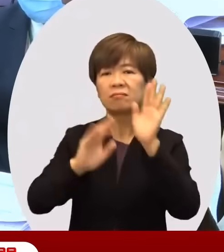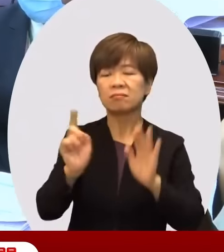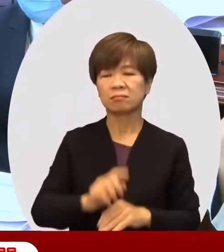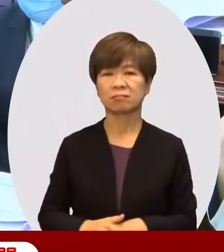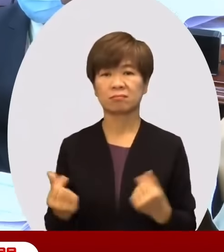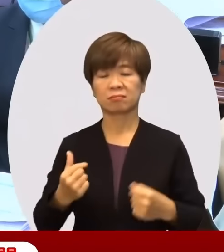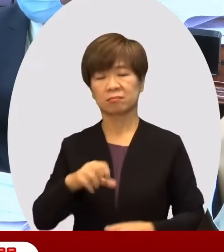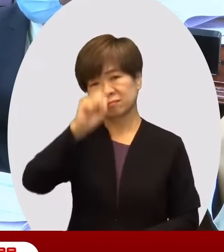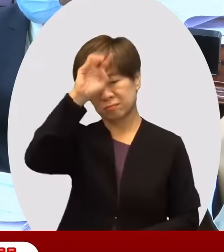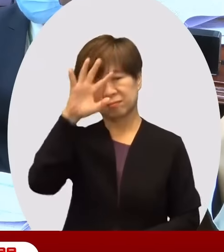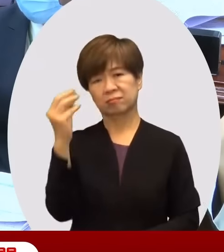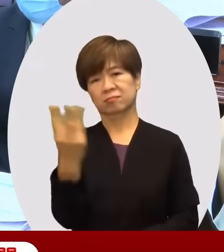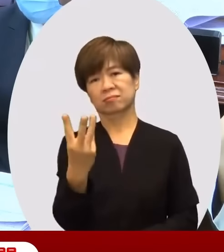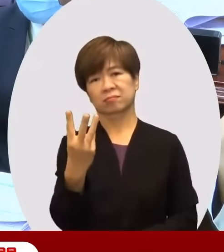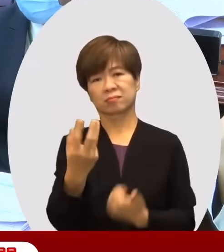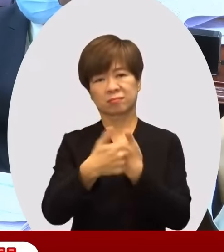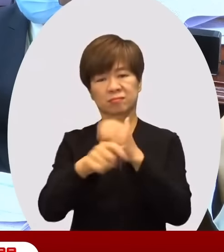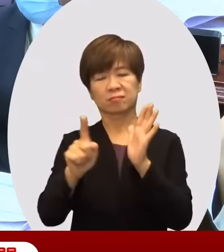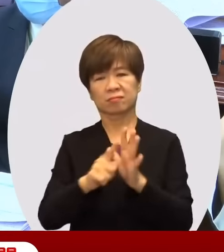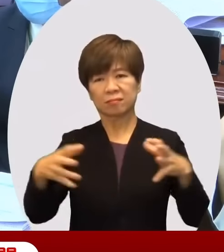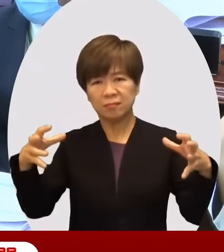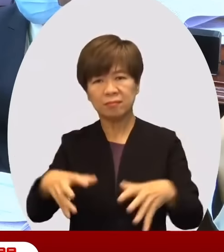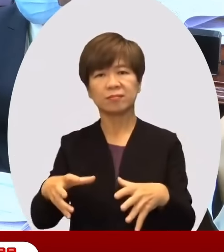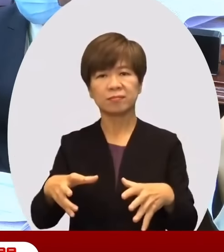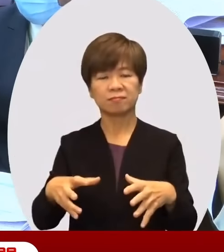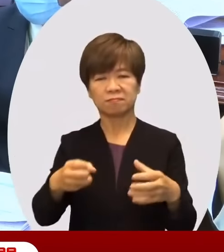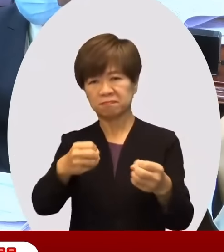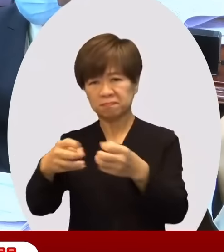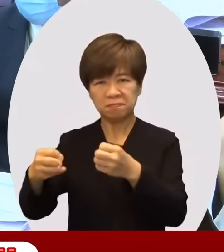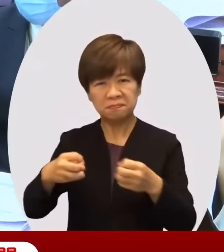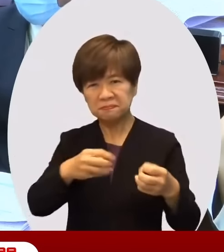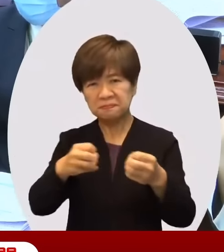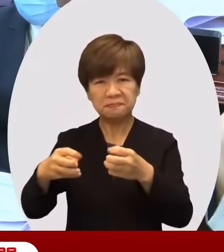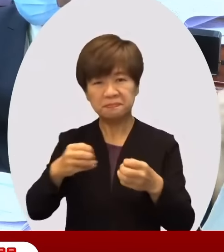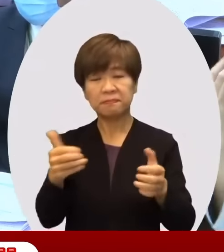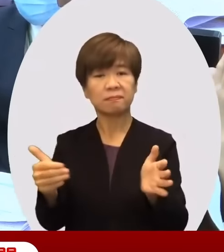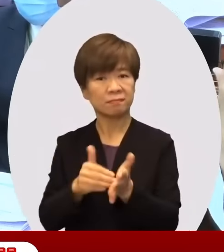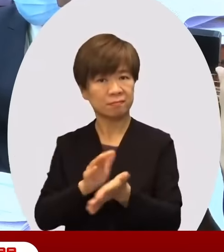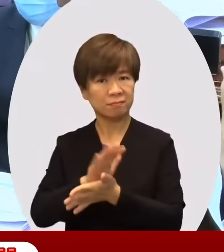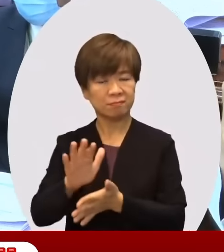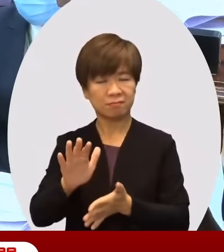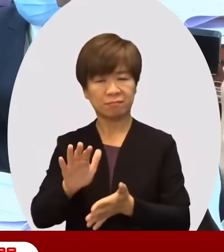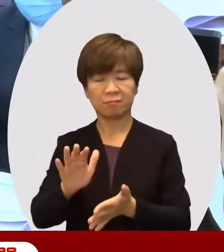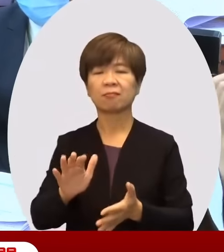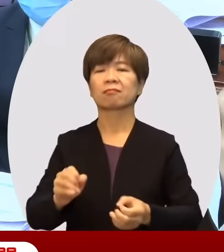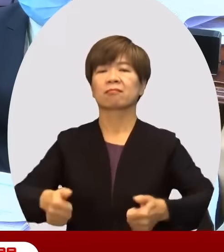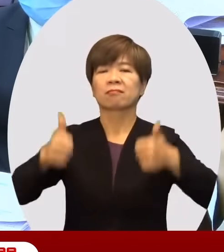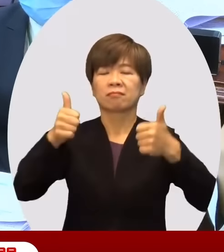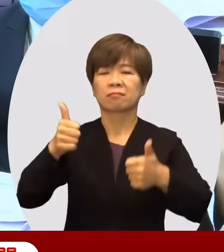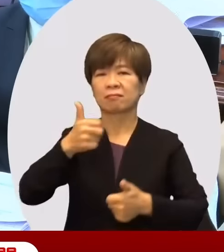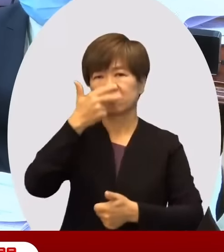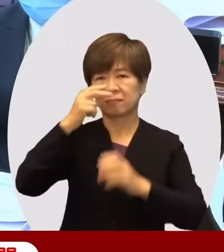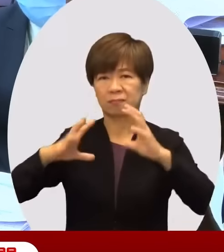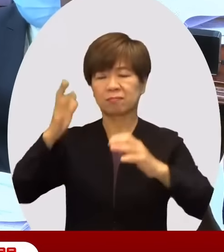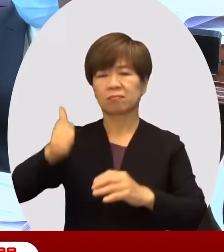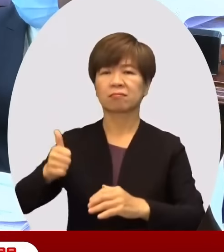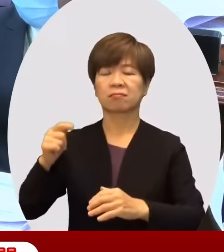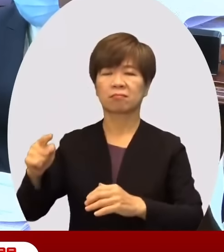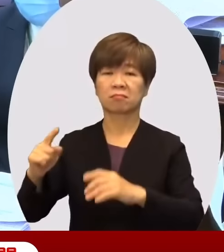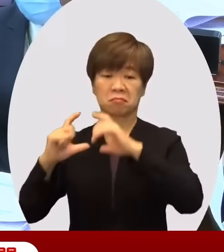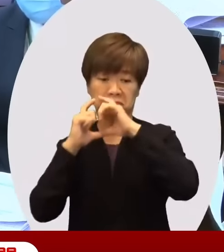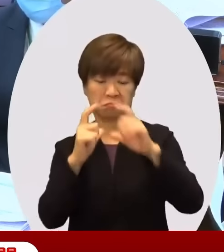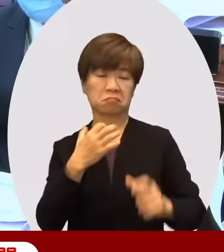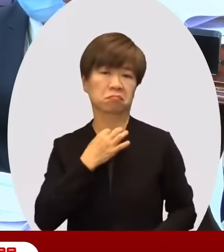们三个党团的代表坐在一起，我们经过讨论了以后，说好啦，那赖总统说他不想回答问